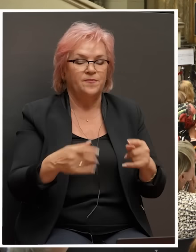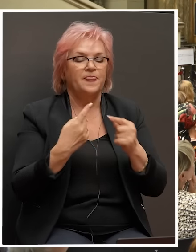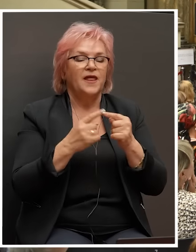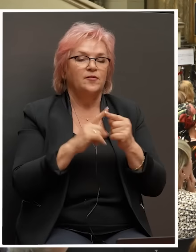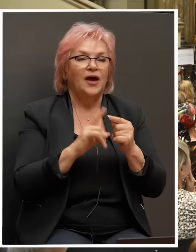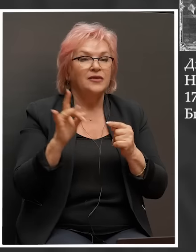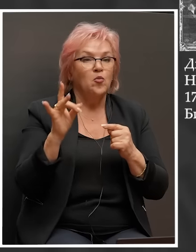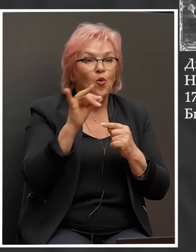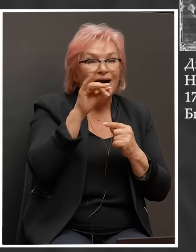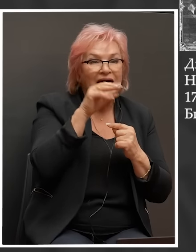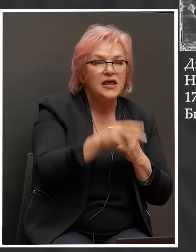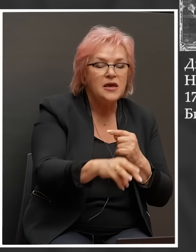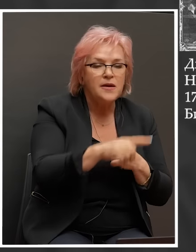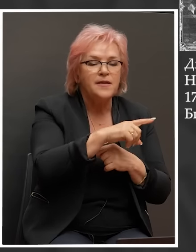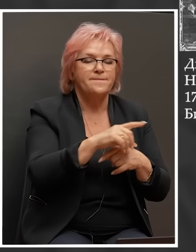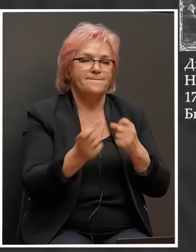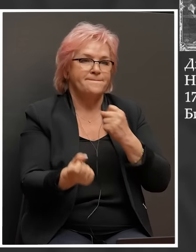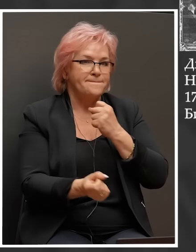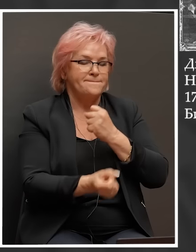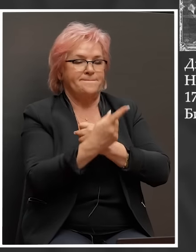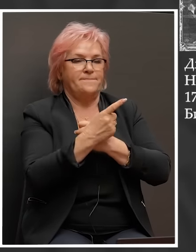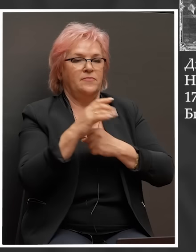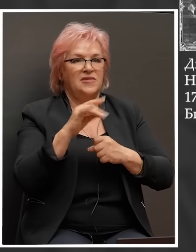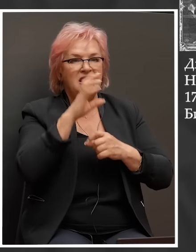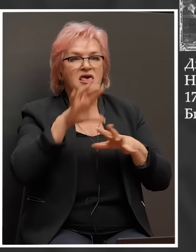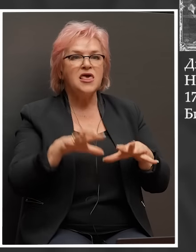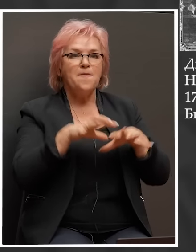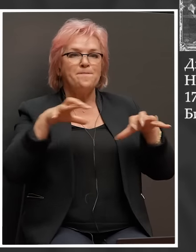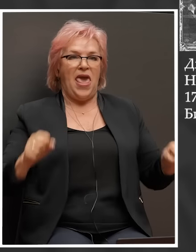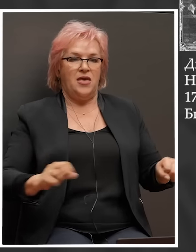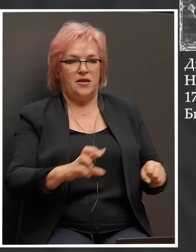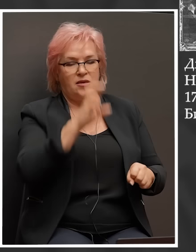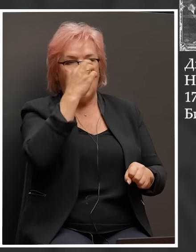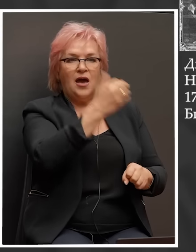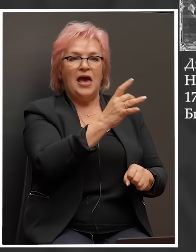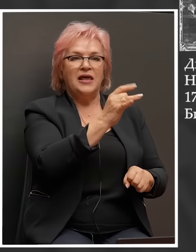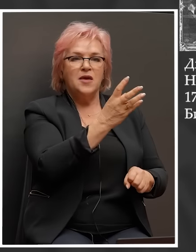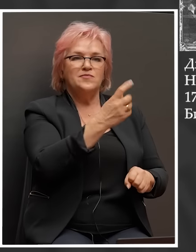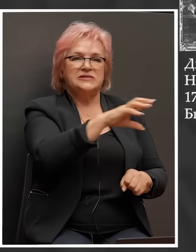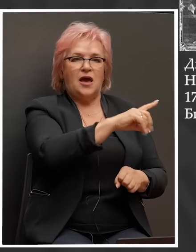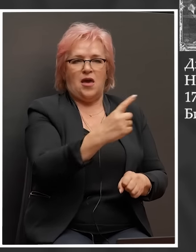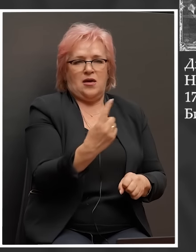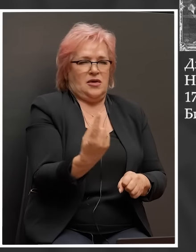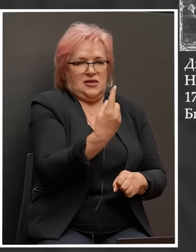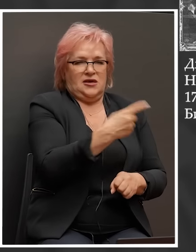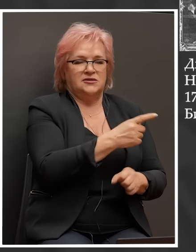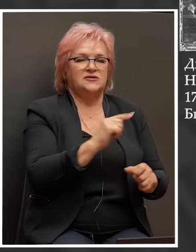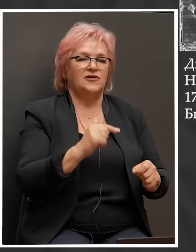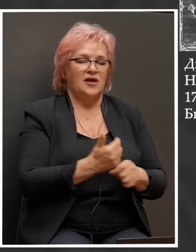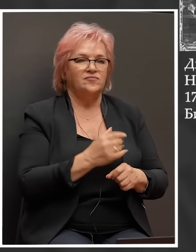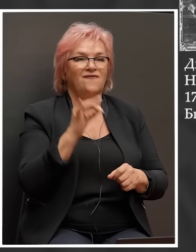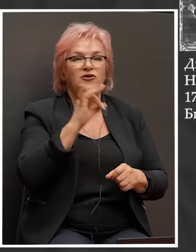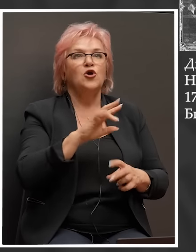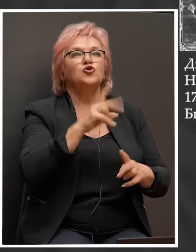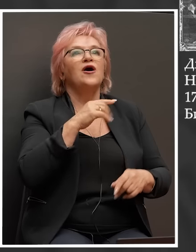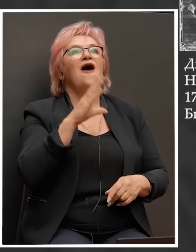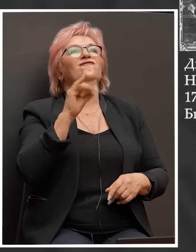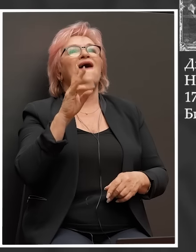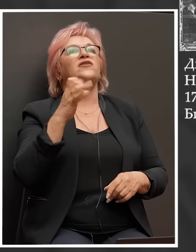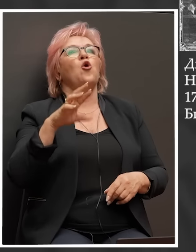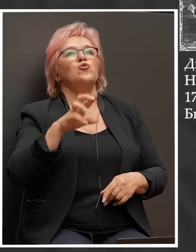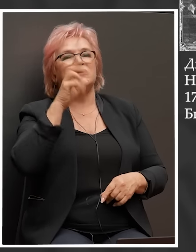Рим... складывается, и империя называется Римской, единственной, пожалуй, опять же, никто не говорит о